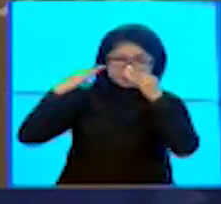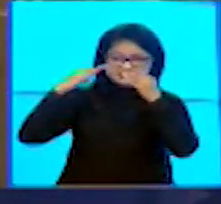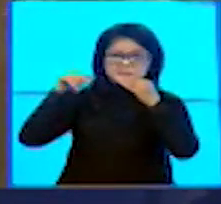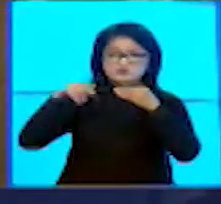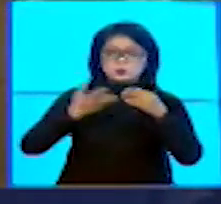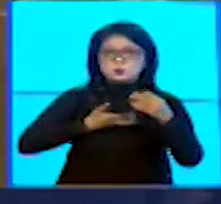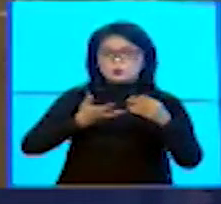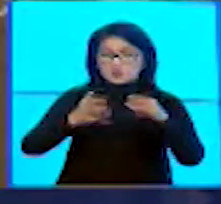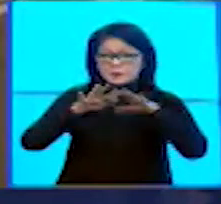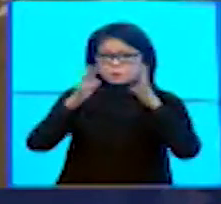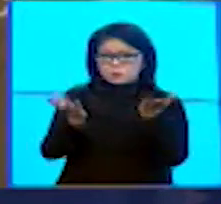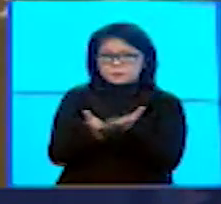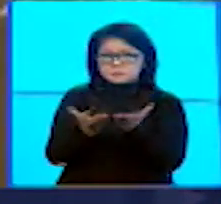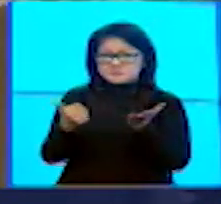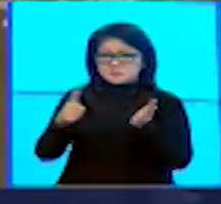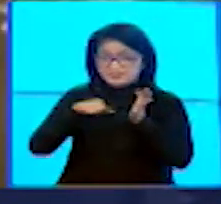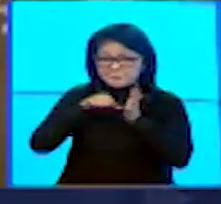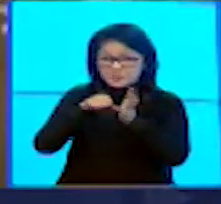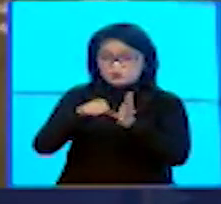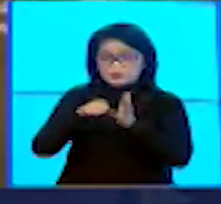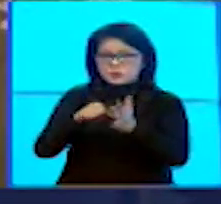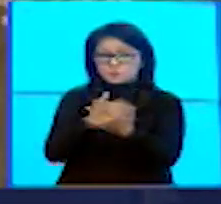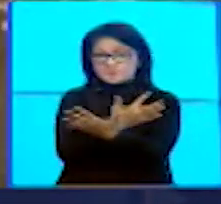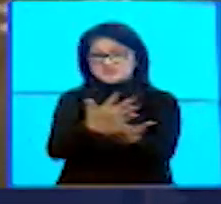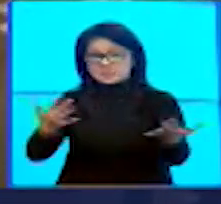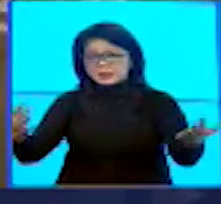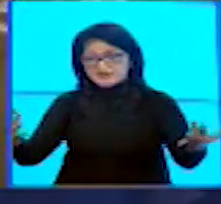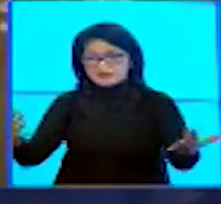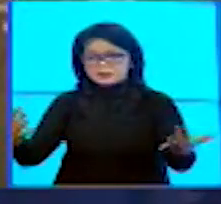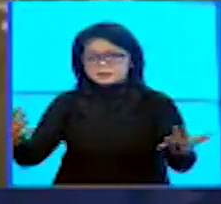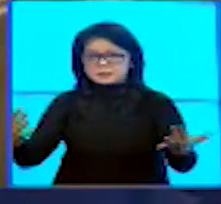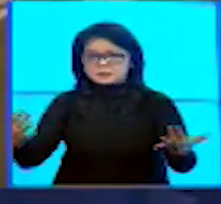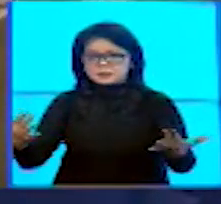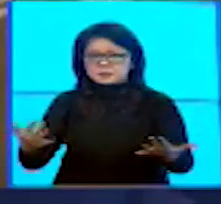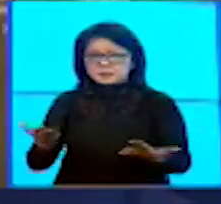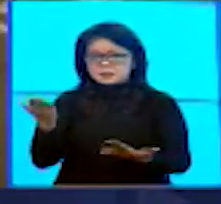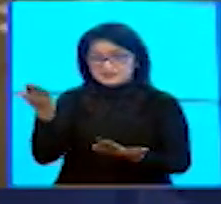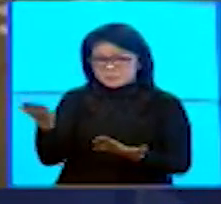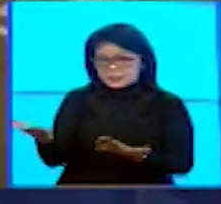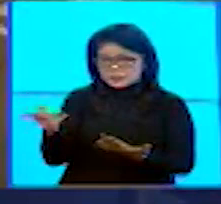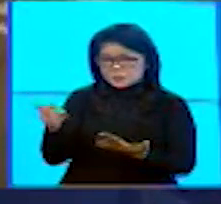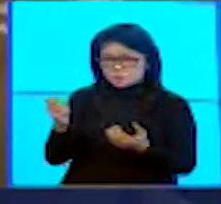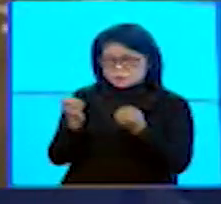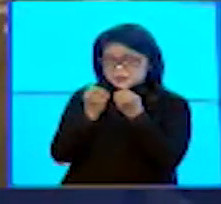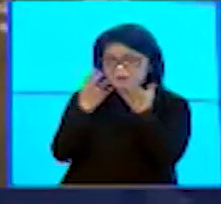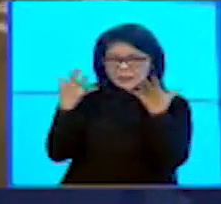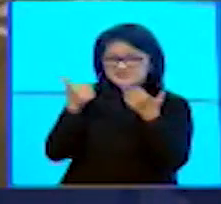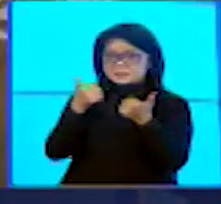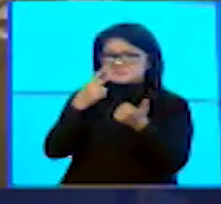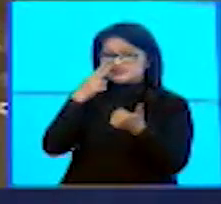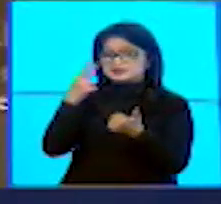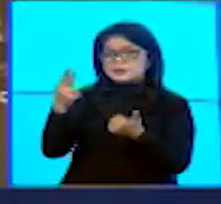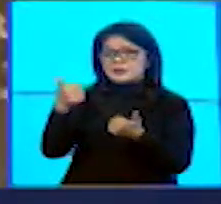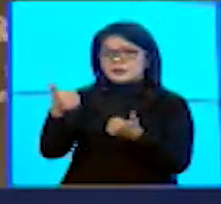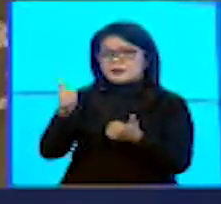bisa membantu masyarakat yang telah menerima bantuan tersebut untuk dapat melihat dengan lebih jelas dan tentunya bisa melakukan